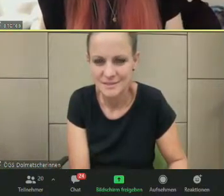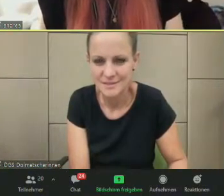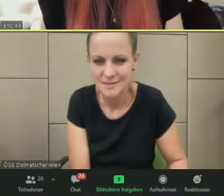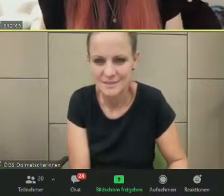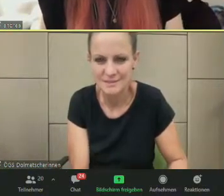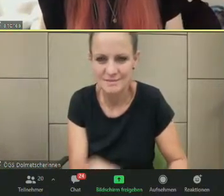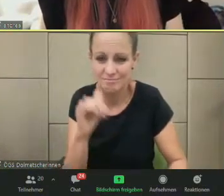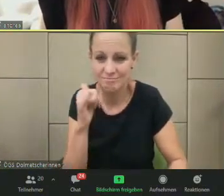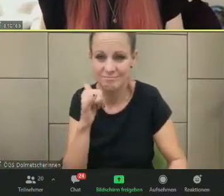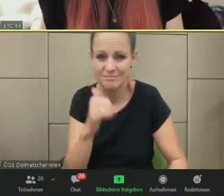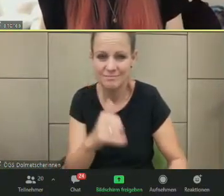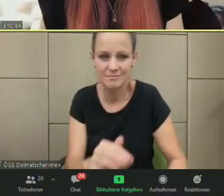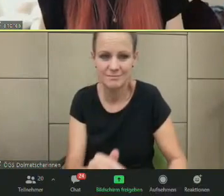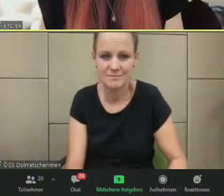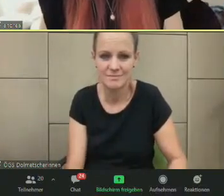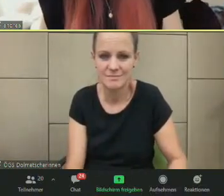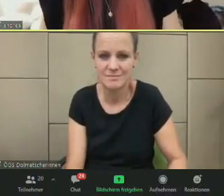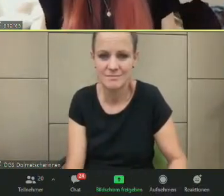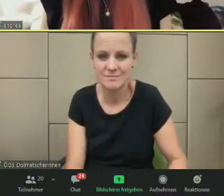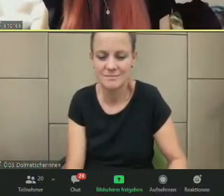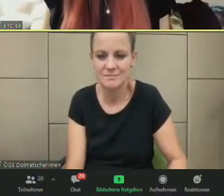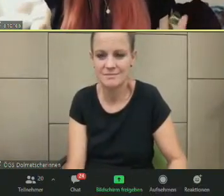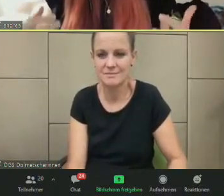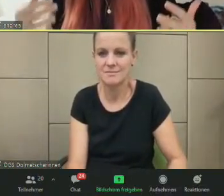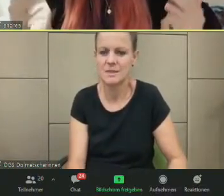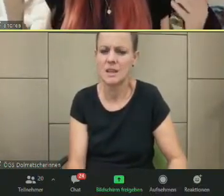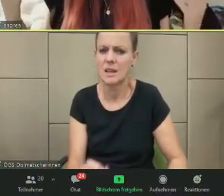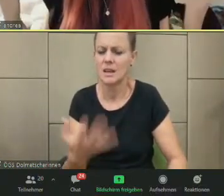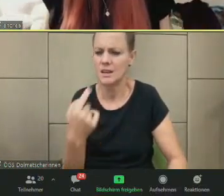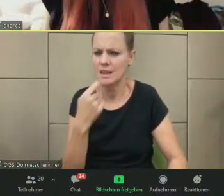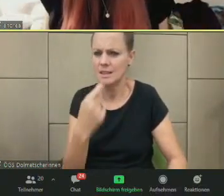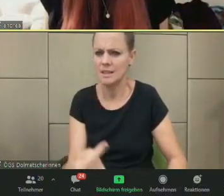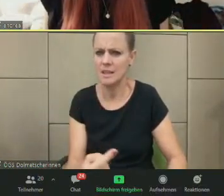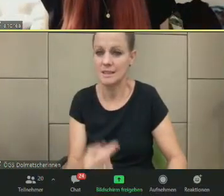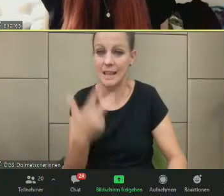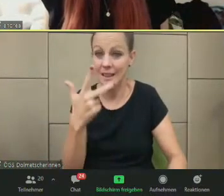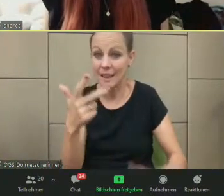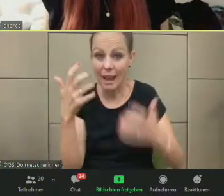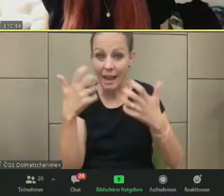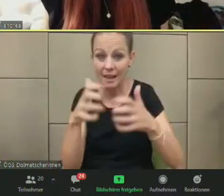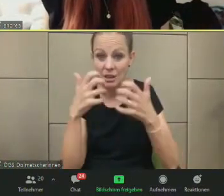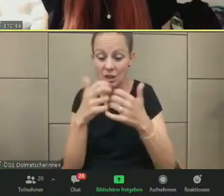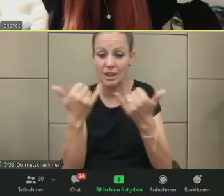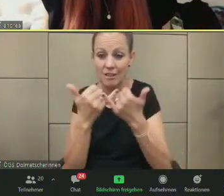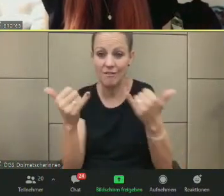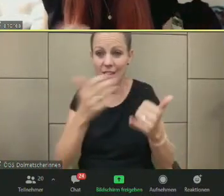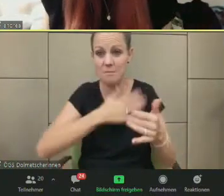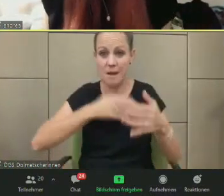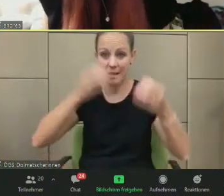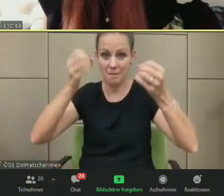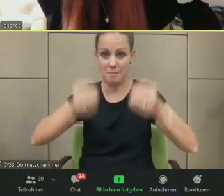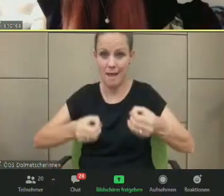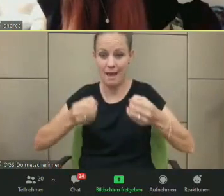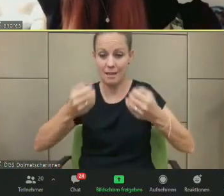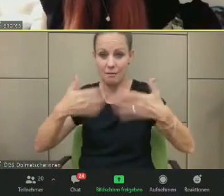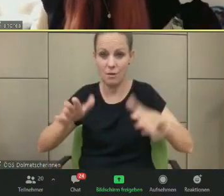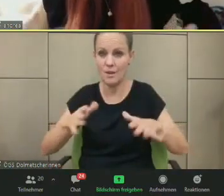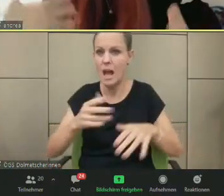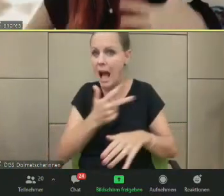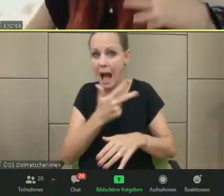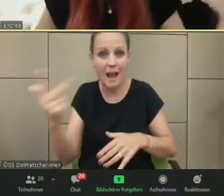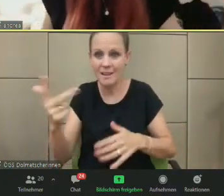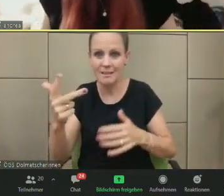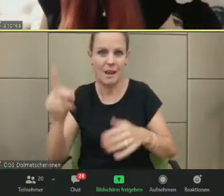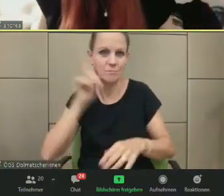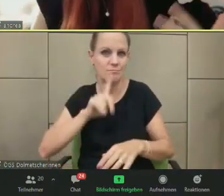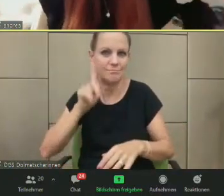Ja, und genau, wo er zum Beispiel sagt, drei Geschichten, wie ich meine Beine verloren habe und alle drei sind gelogen. Und dann